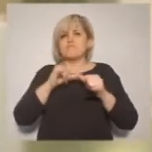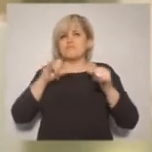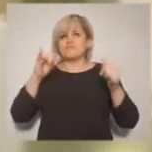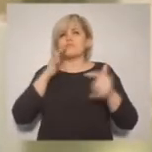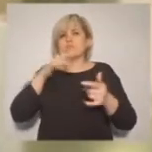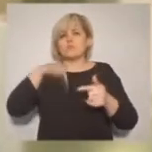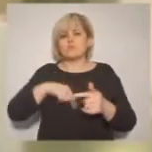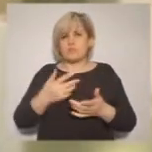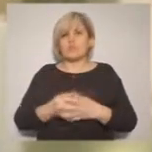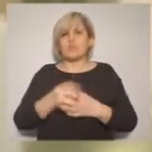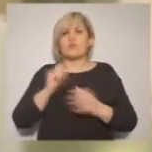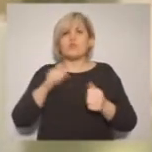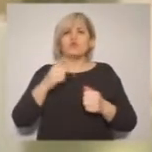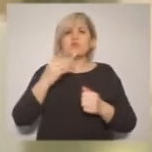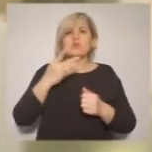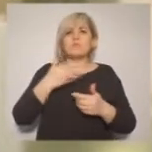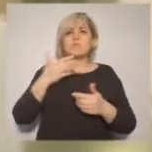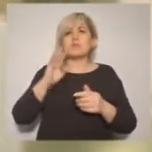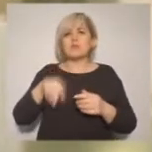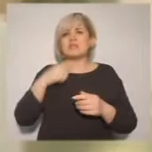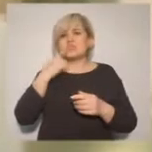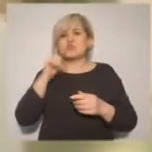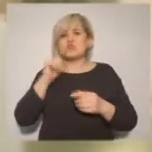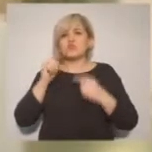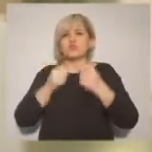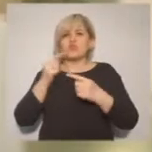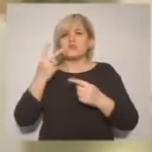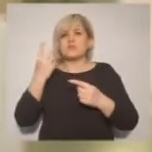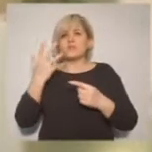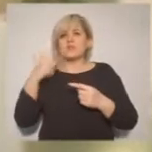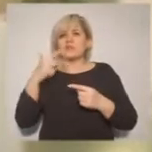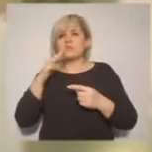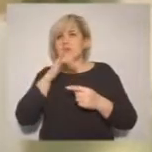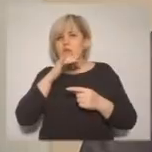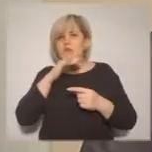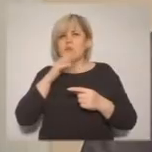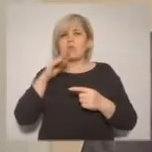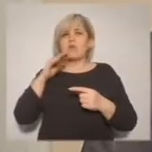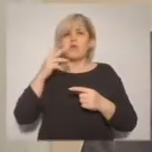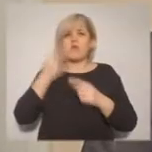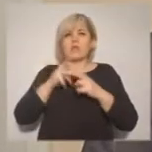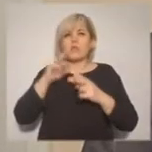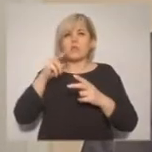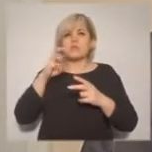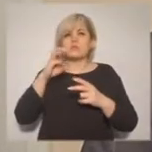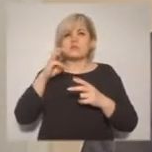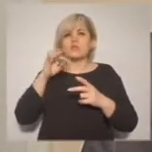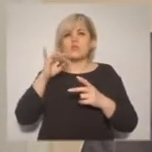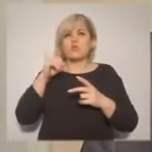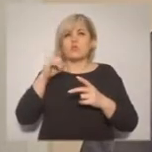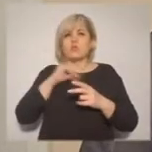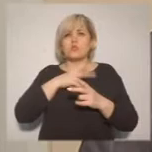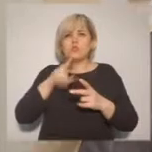естественной смертью, человек станет здоровым? Мы можем так сказать, если это действительно малое количество